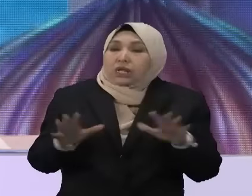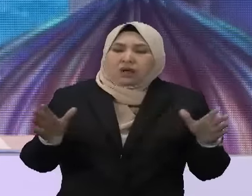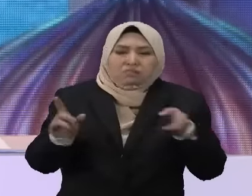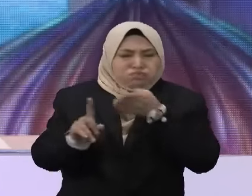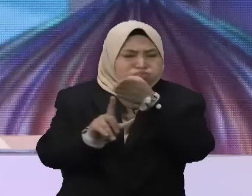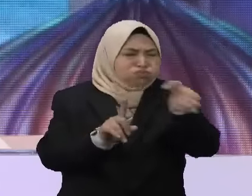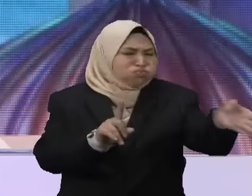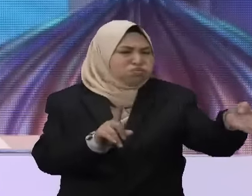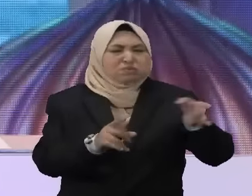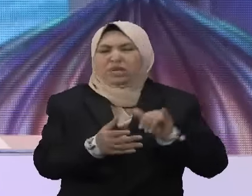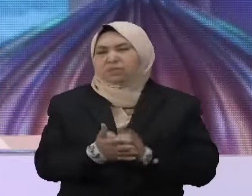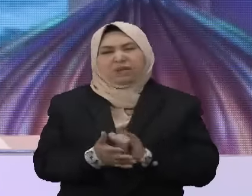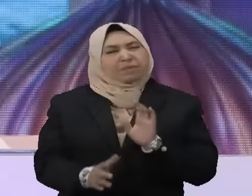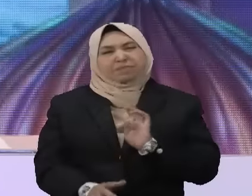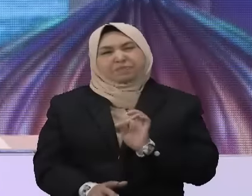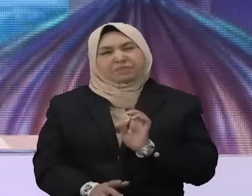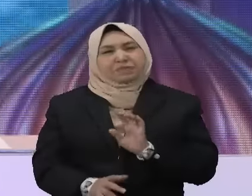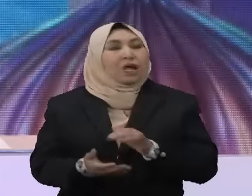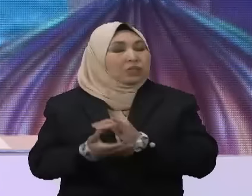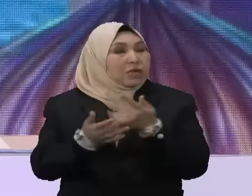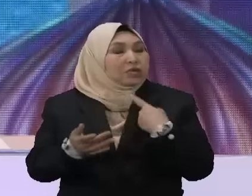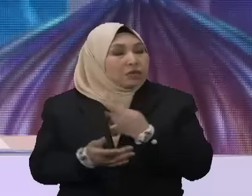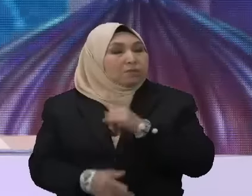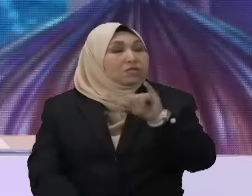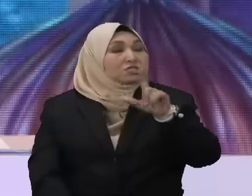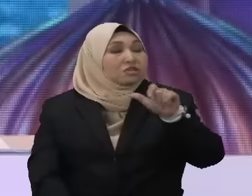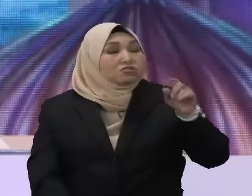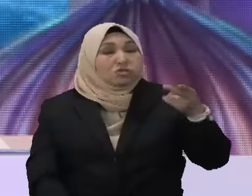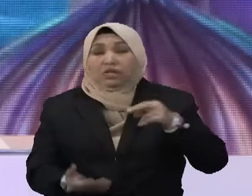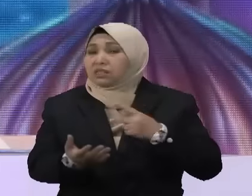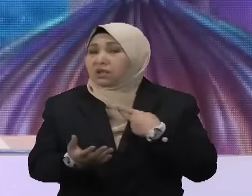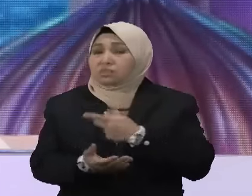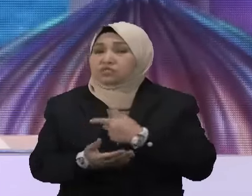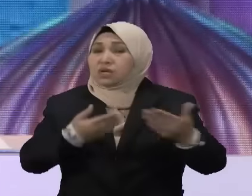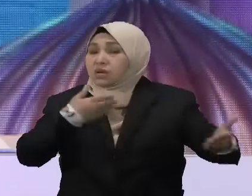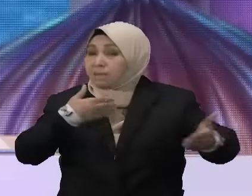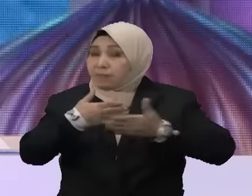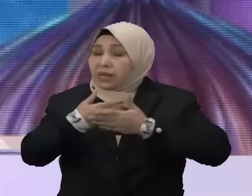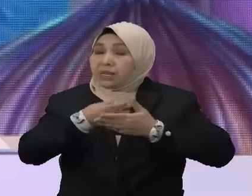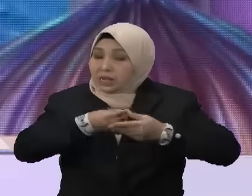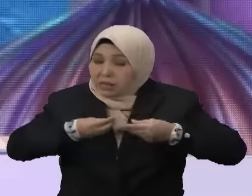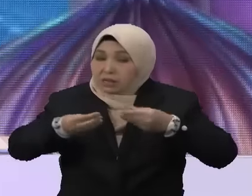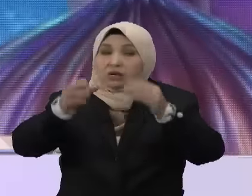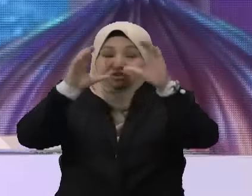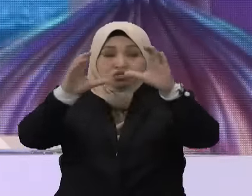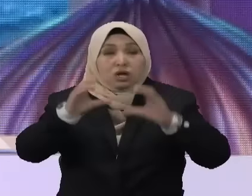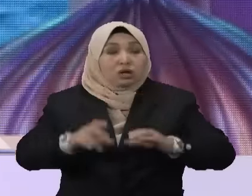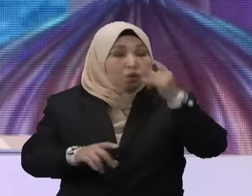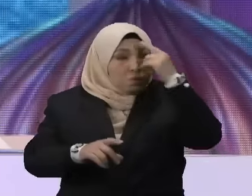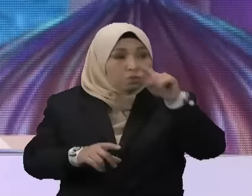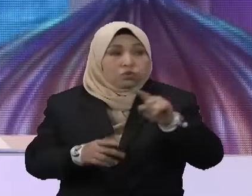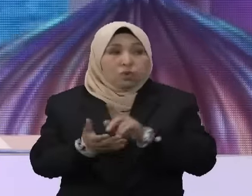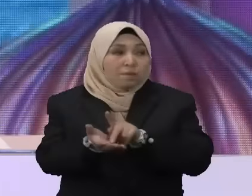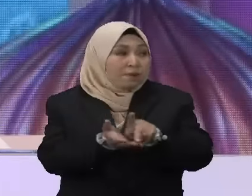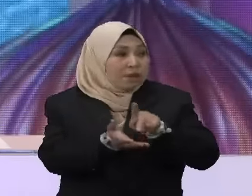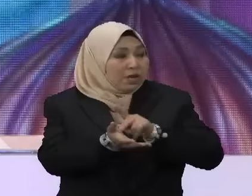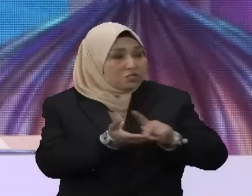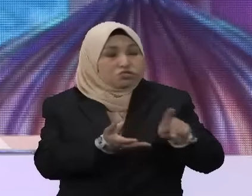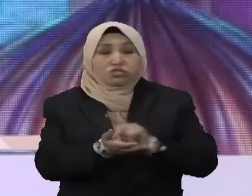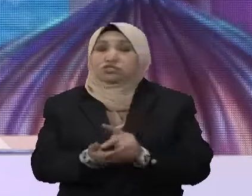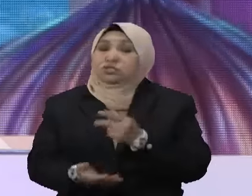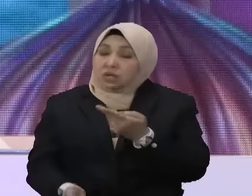yang sebenar. Itu yang pertama. Yang kedua, kita kena islah. Maksudnya kita kena kembalikan balik cara untuk membelanjakan sesuatu